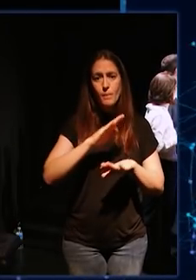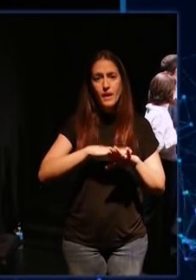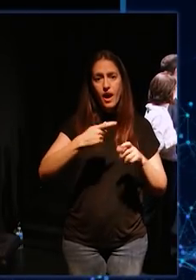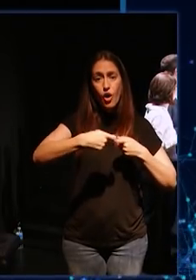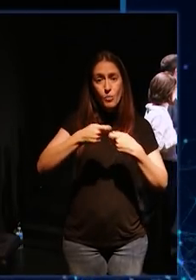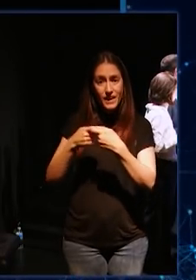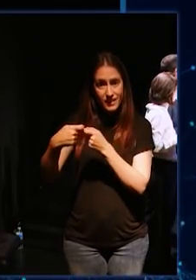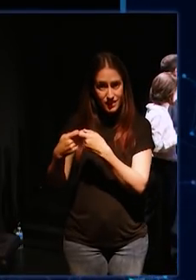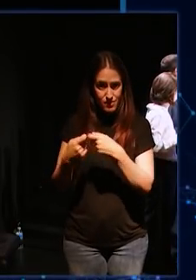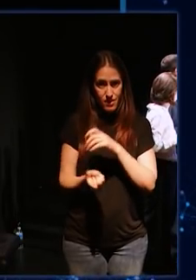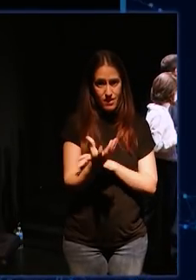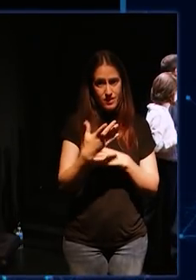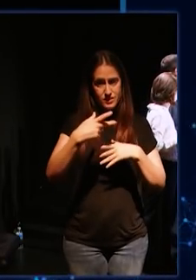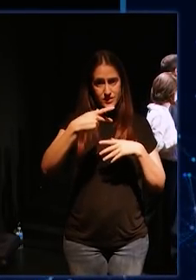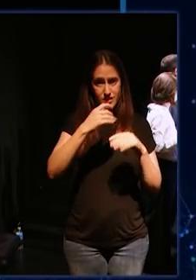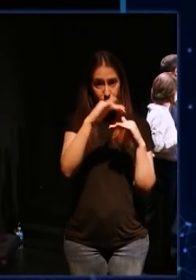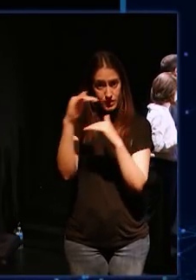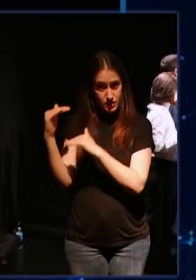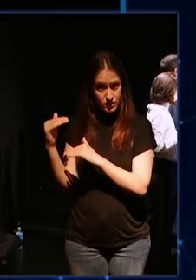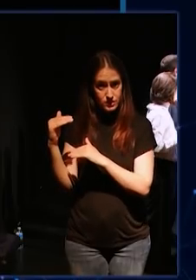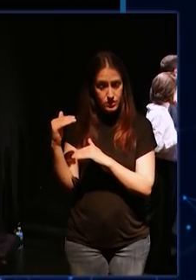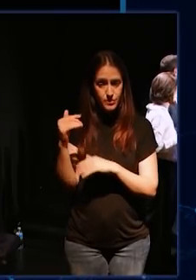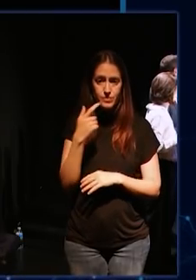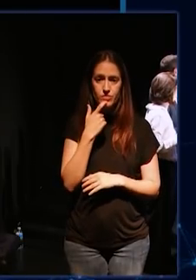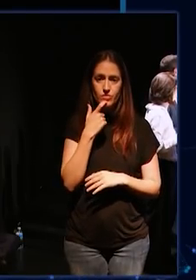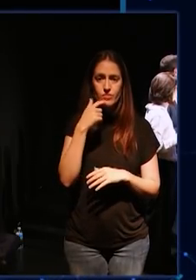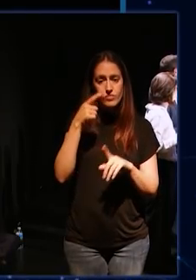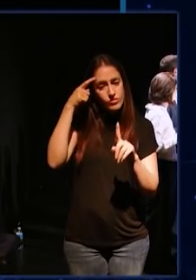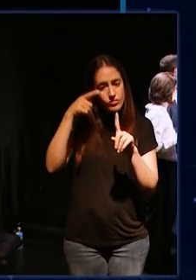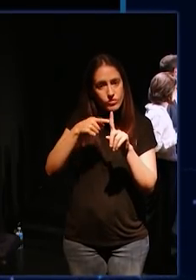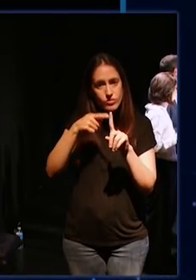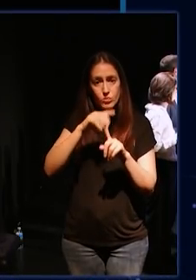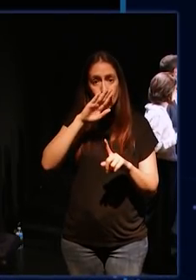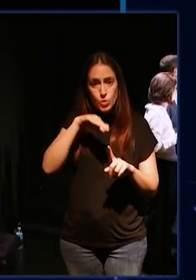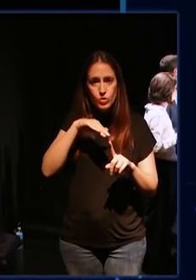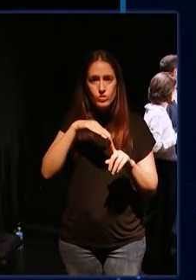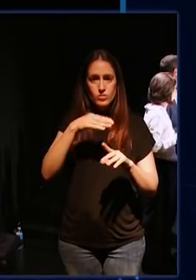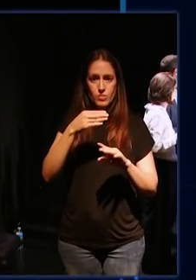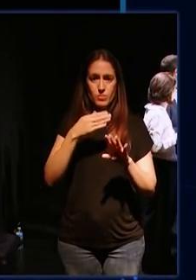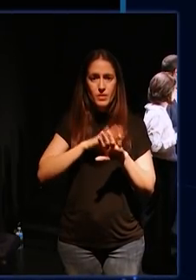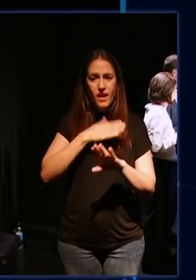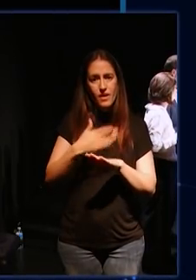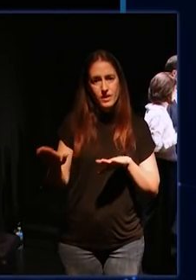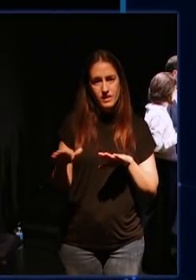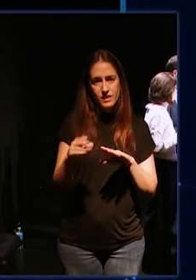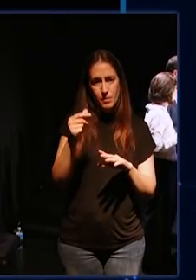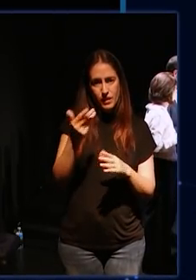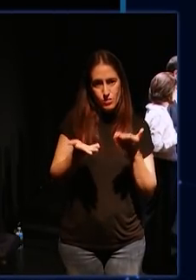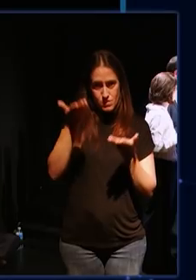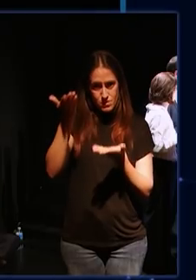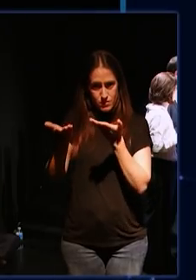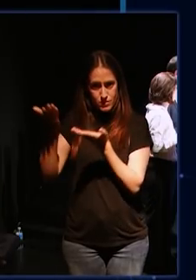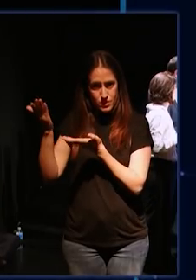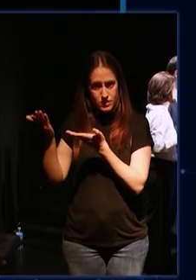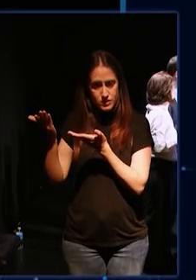cooperatives d'habitatge, en la que d'aquesta manera serien espais que es traurien de l'especulació urbanística i, evidentment, com no podia ser d'una altra